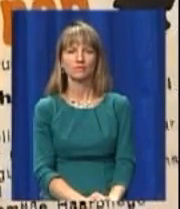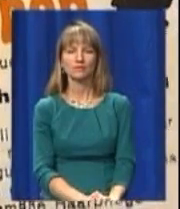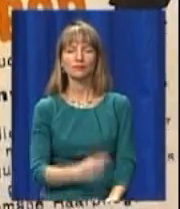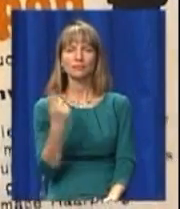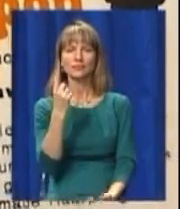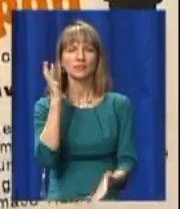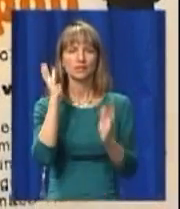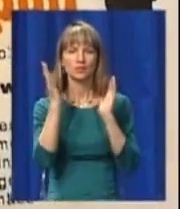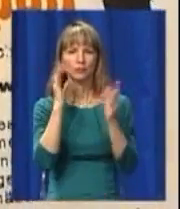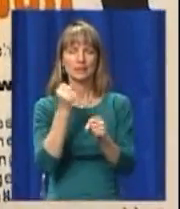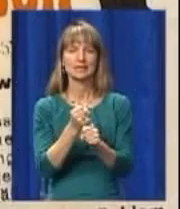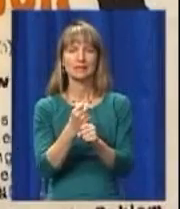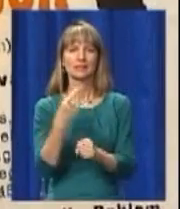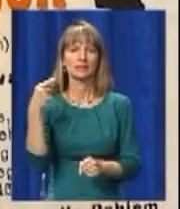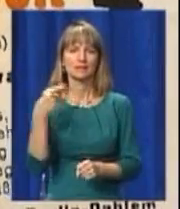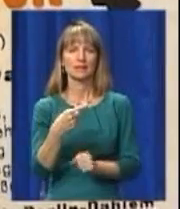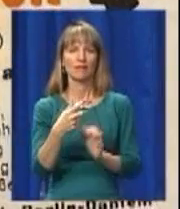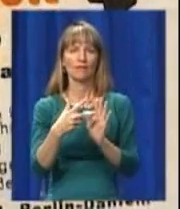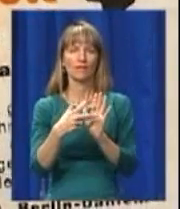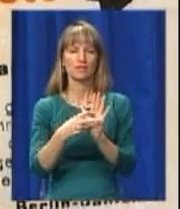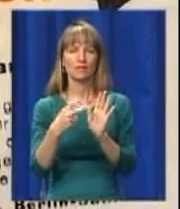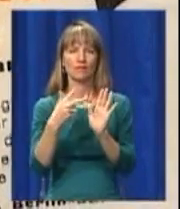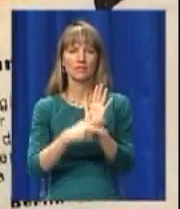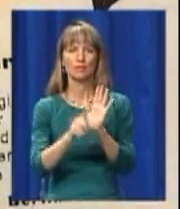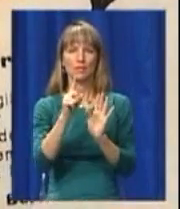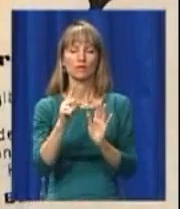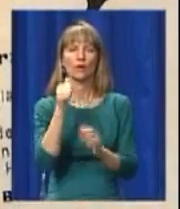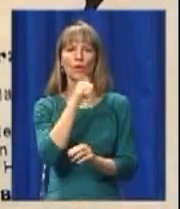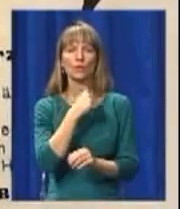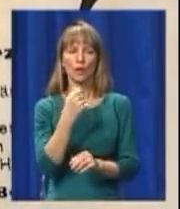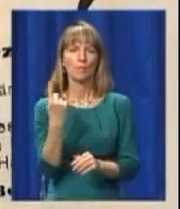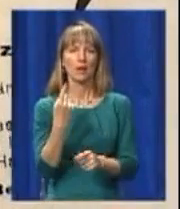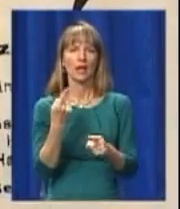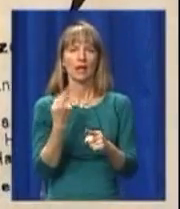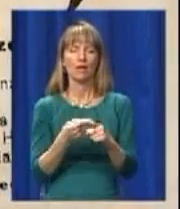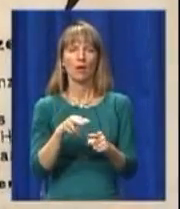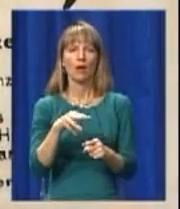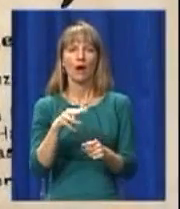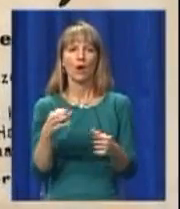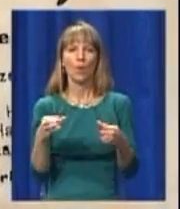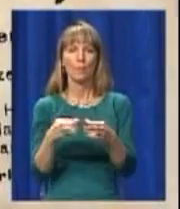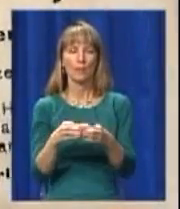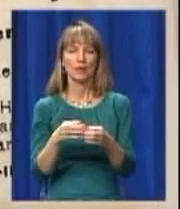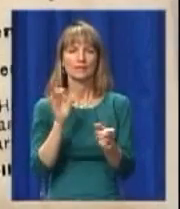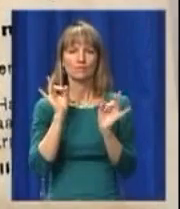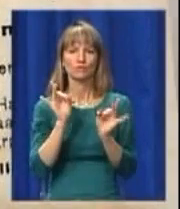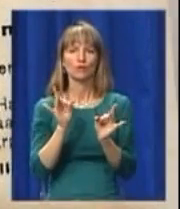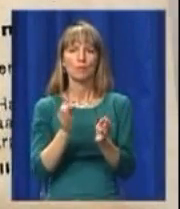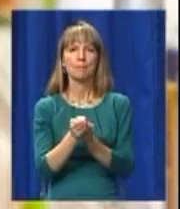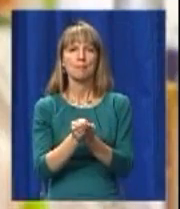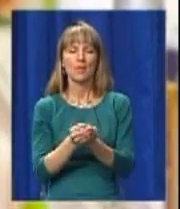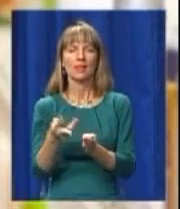Перший шампунь створений в 1881 році, а перша його маркетингова кампанія звучала як «мило для